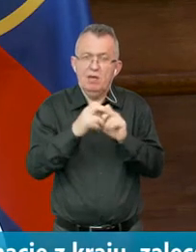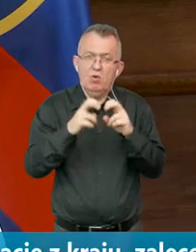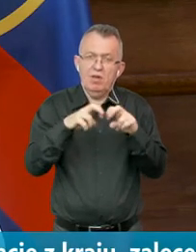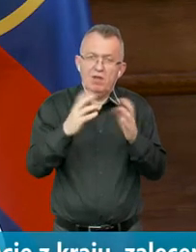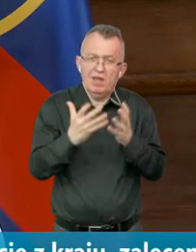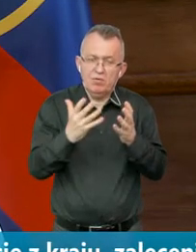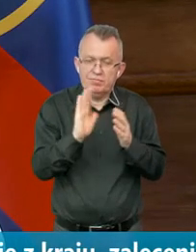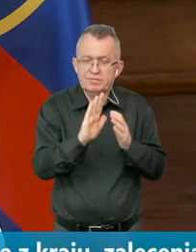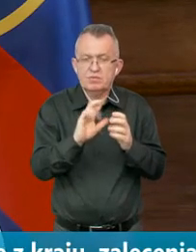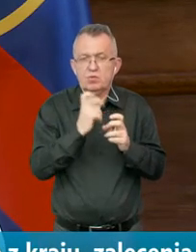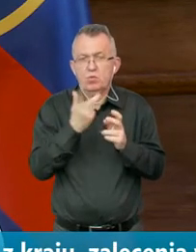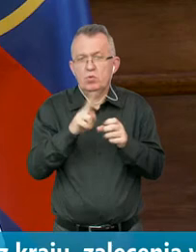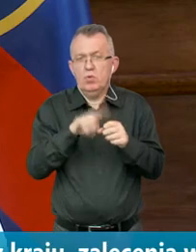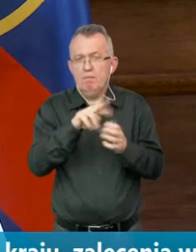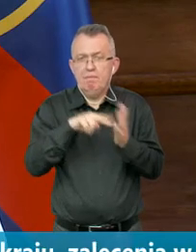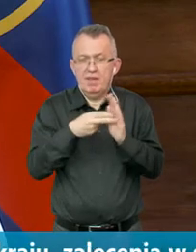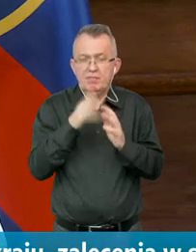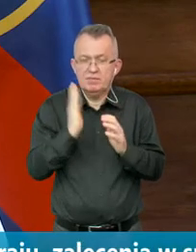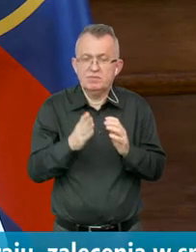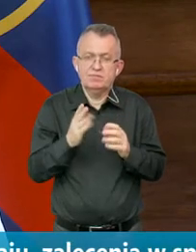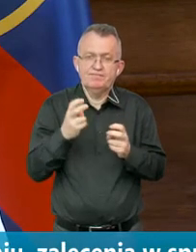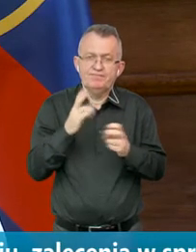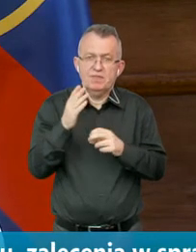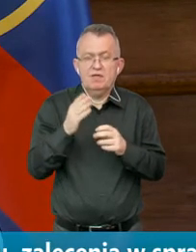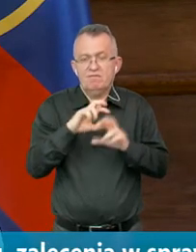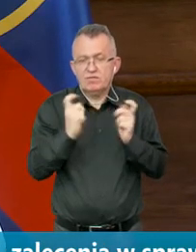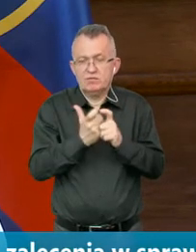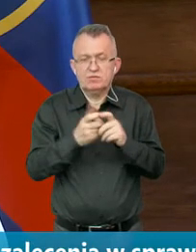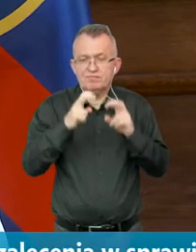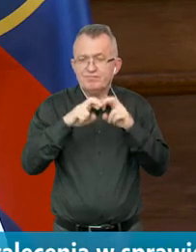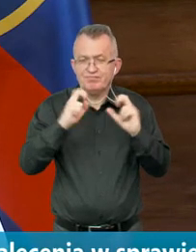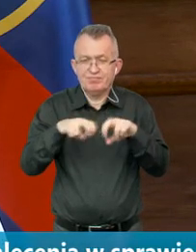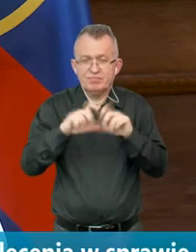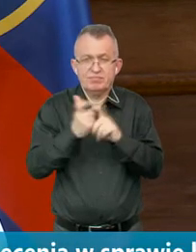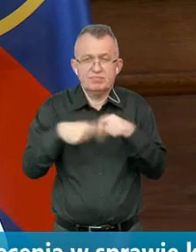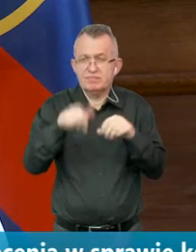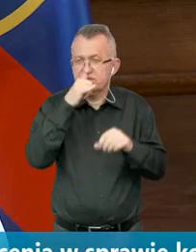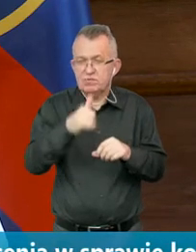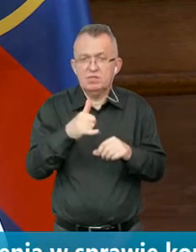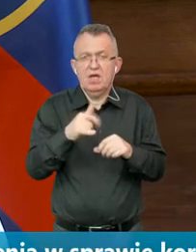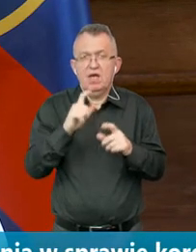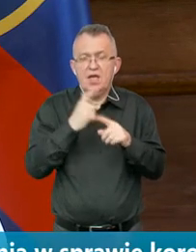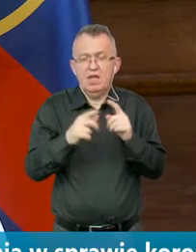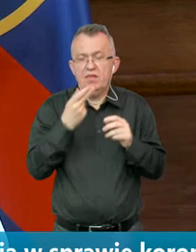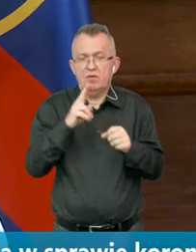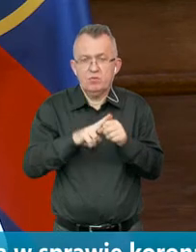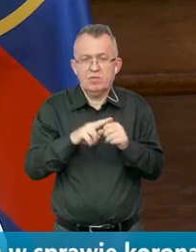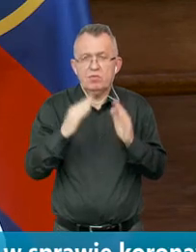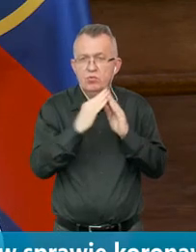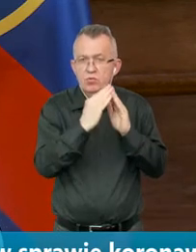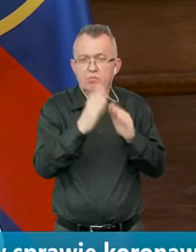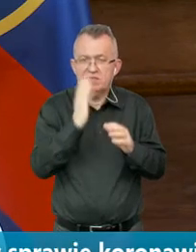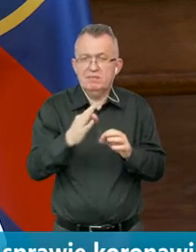w odpowiednim planie będą umieszczane. No wiadomo, że wszystkich od razu nie wyremontujemy. Natomiast też niektóre kamienice będą mogły